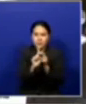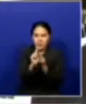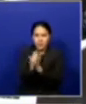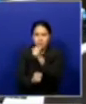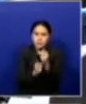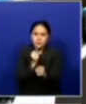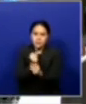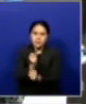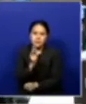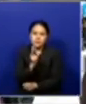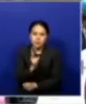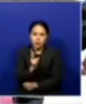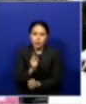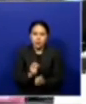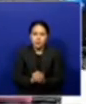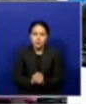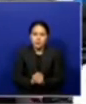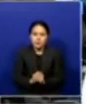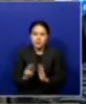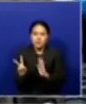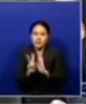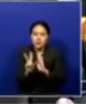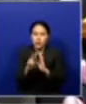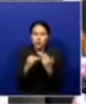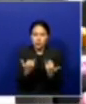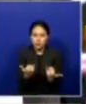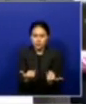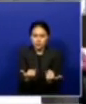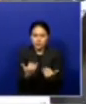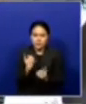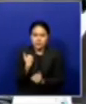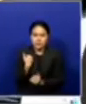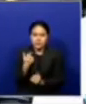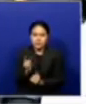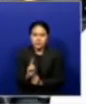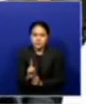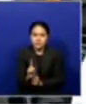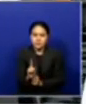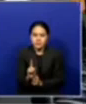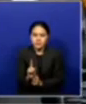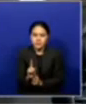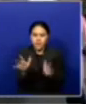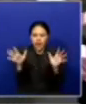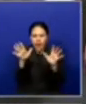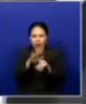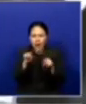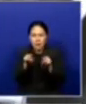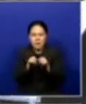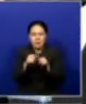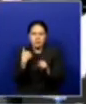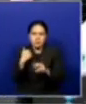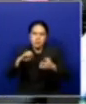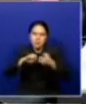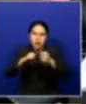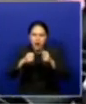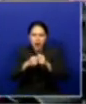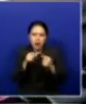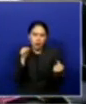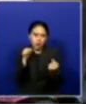2เนี่ยครั้งที่2วันนี้นะครับมันจะเป็นรอยด่างเขียนไว้ในประวัติศาสตร์ชาติไทยว่